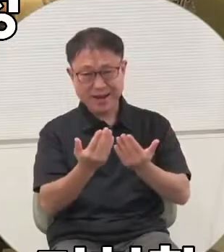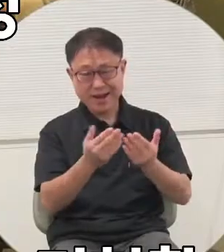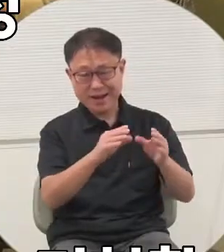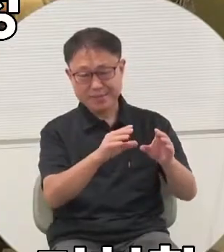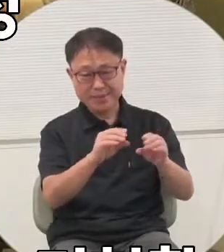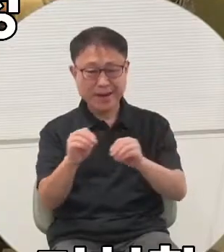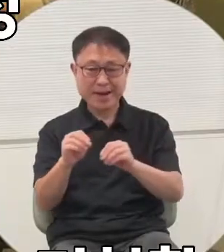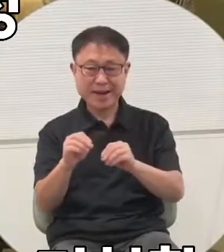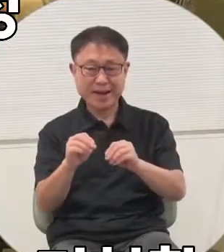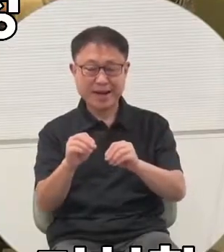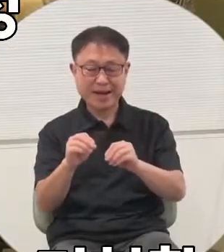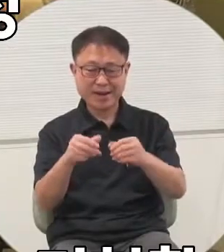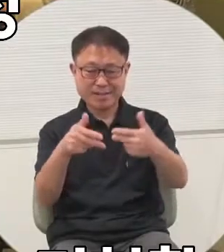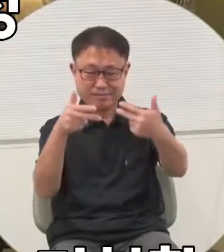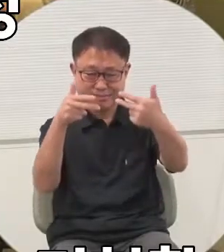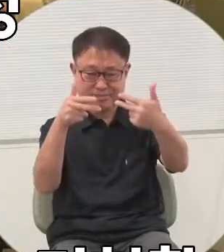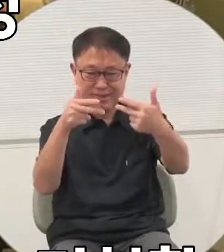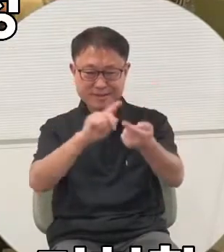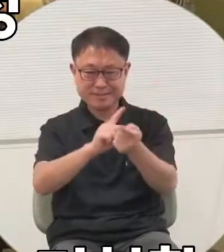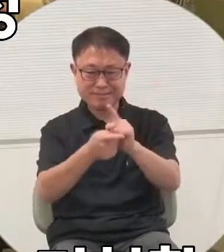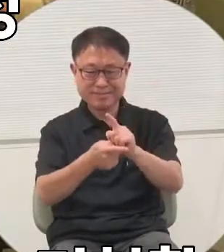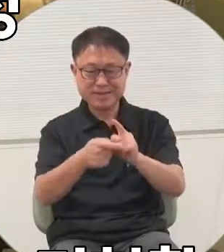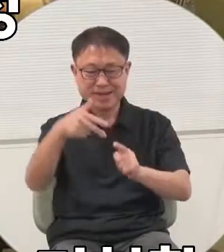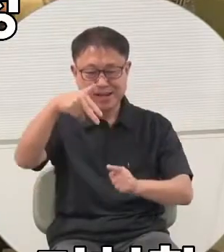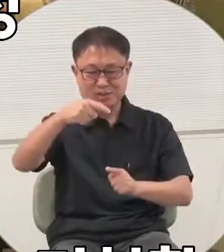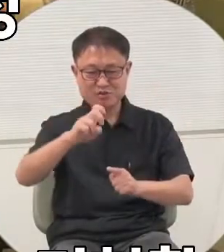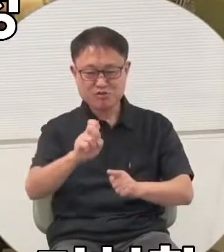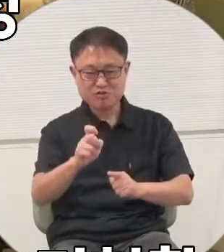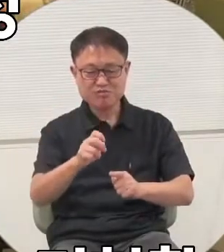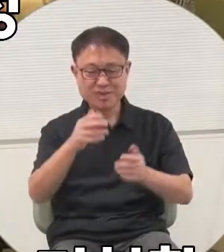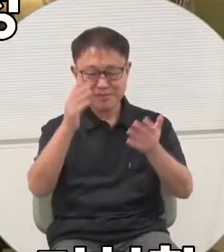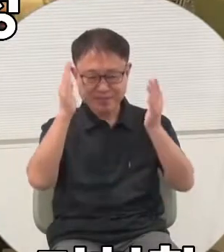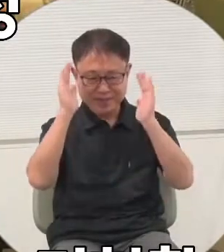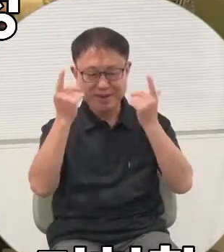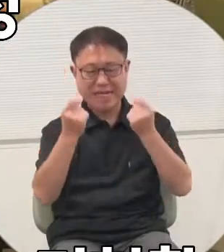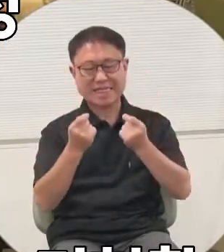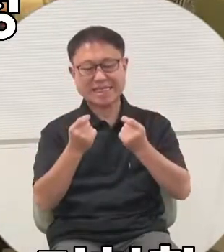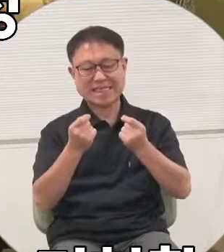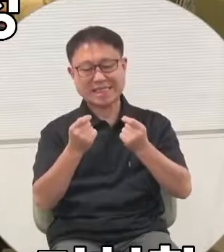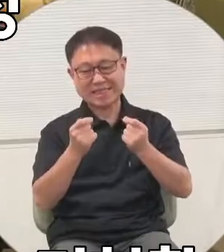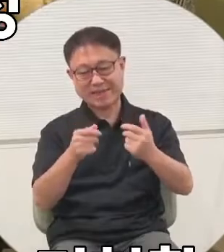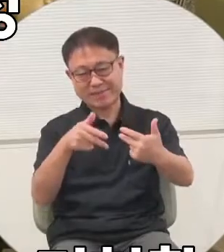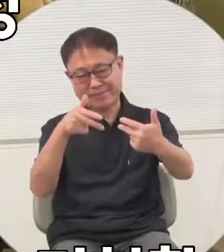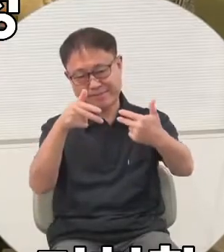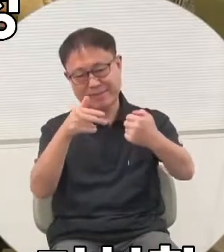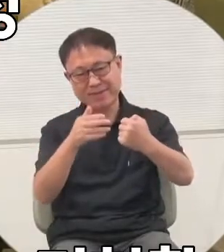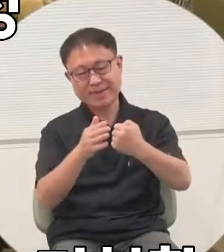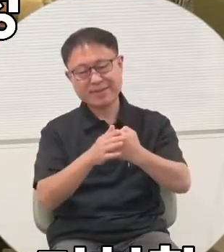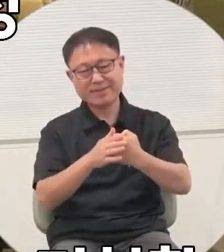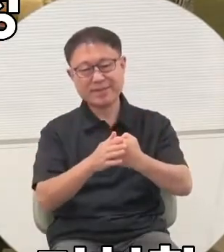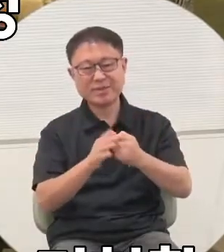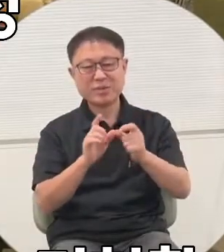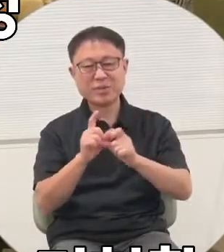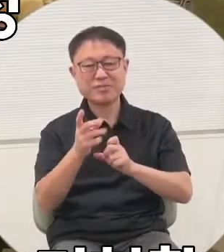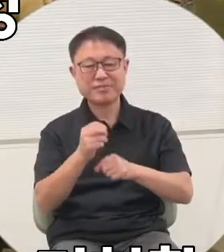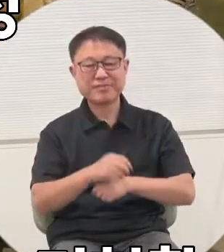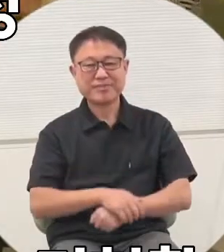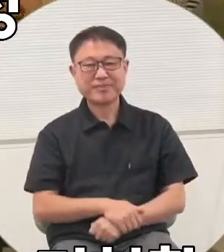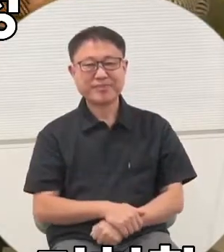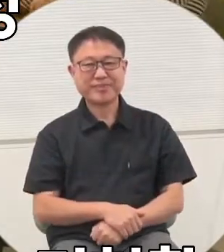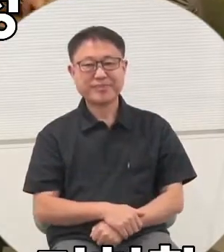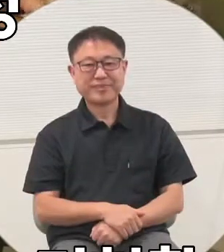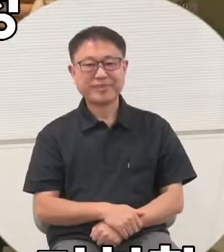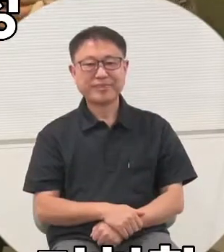온라인, 원격, 뭐 줌, 네이버 뭐 이렇게 하니까 굉장히 고민이 많은 거죠. 그래서